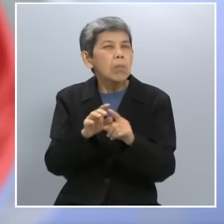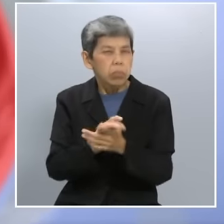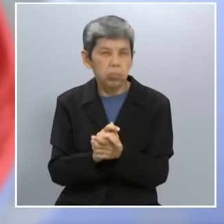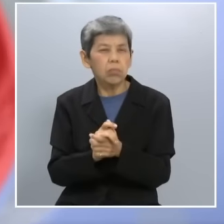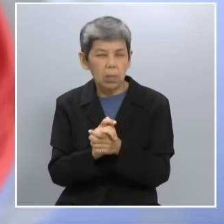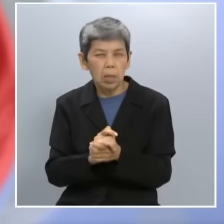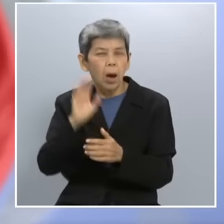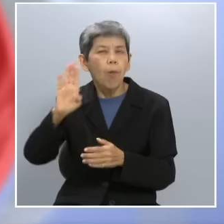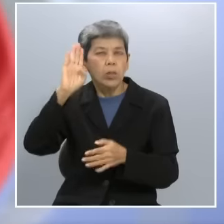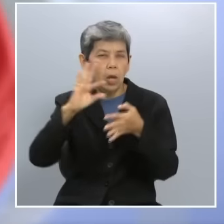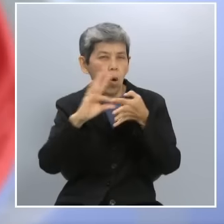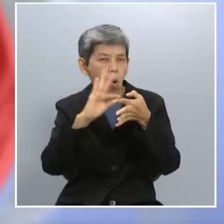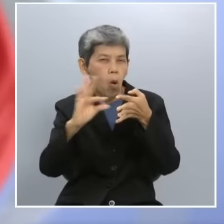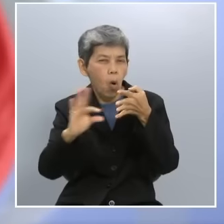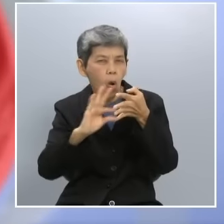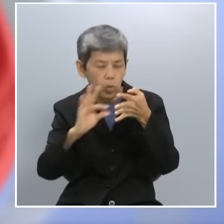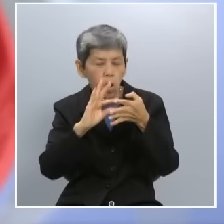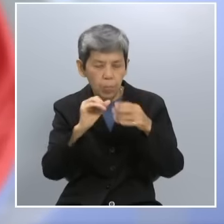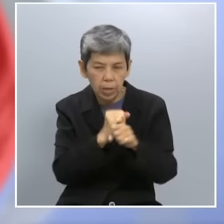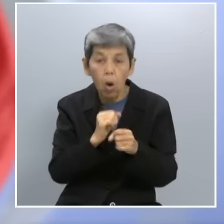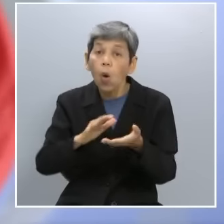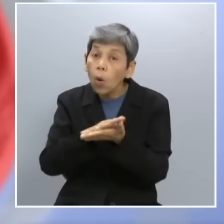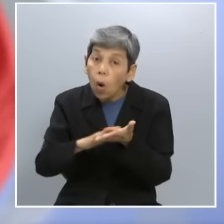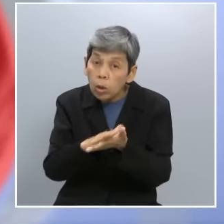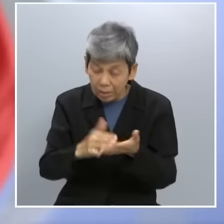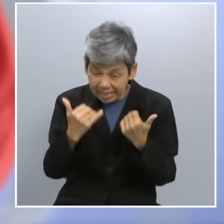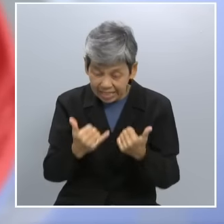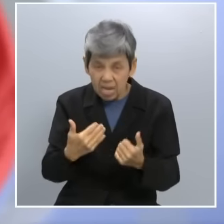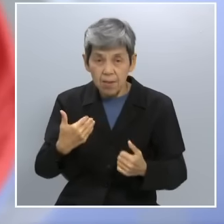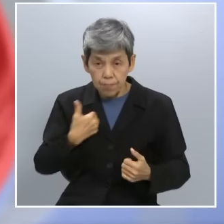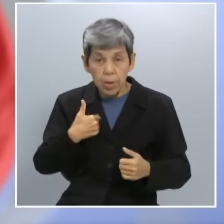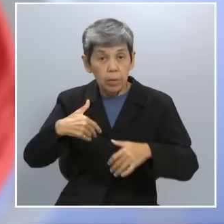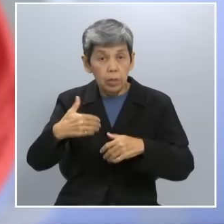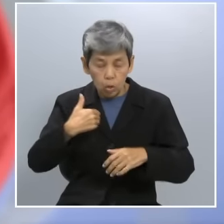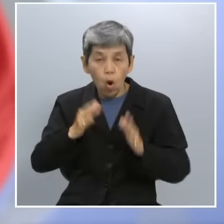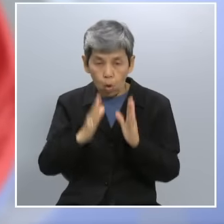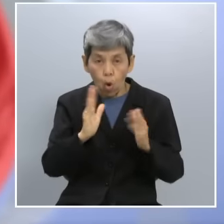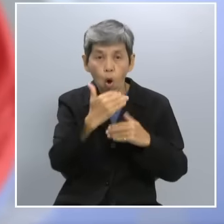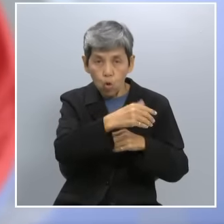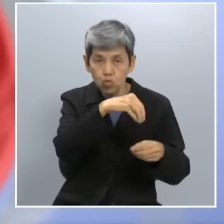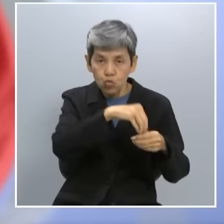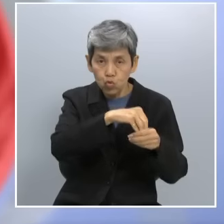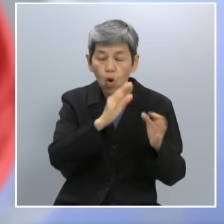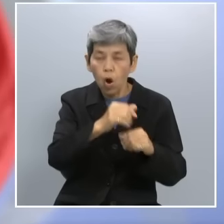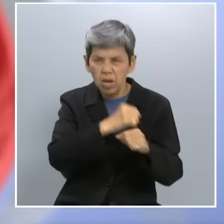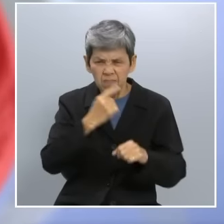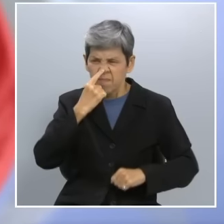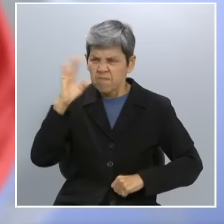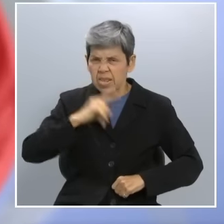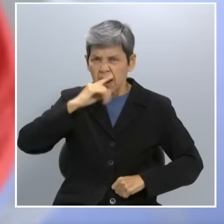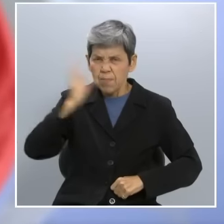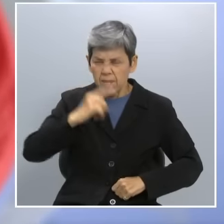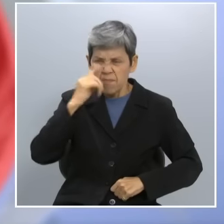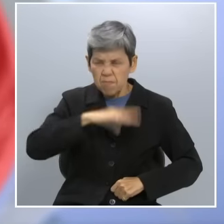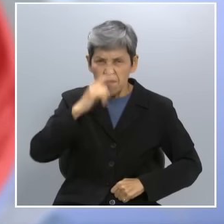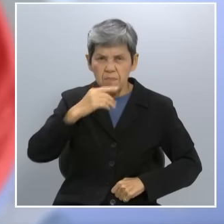ใช่ใช่มั้ยฮะตอนนิติเนี่ยทางนิติเบอกว่าขอโทษนะคตอนเนี้ยมีประชาชนเ่อคนในห้องเนี่ยเคบอกว่าคนแถวๆนะบอกว่าเหม็นมากเลยกลิ่น